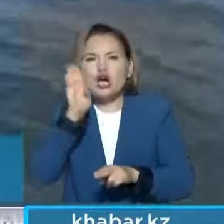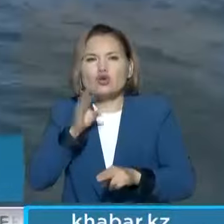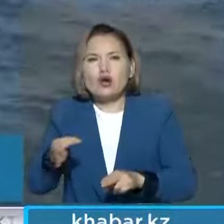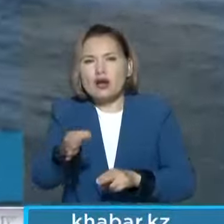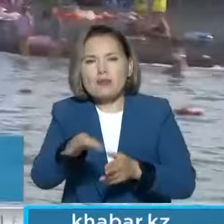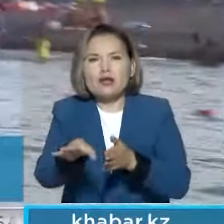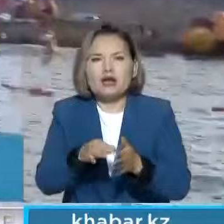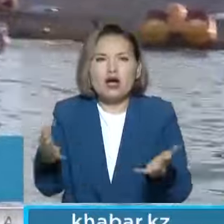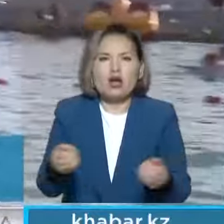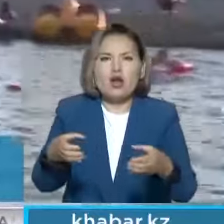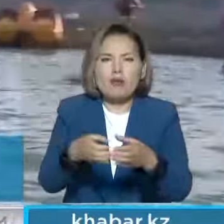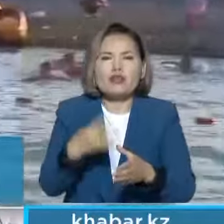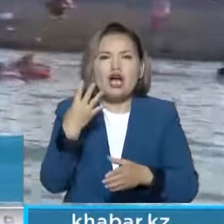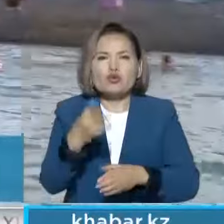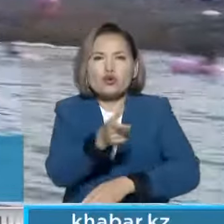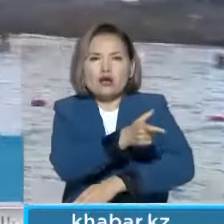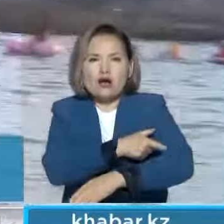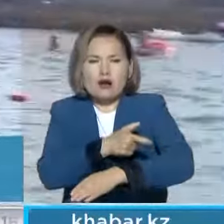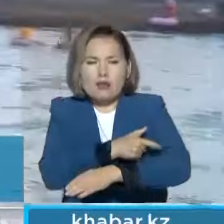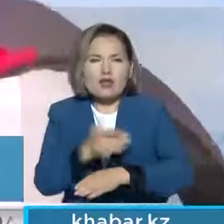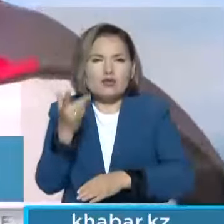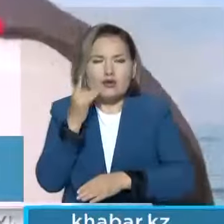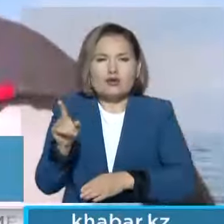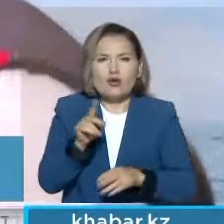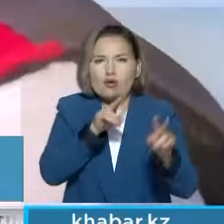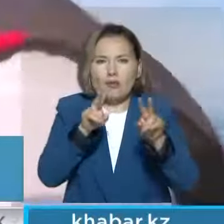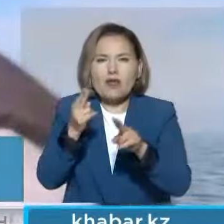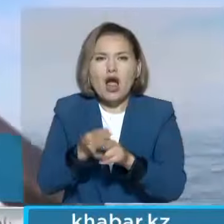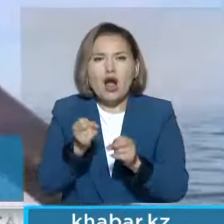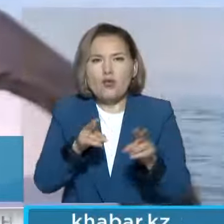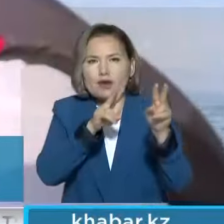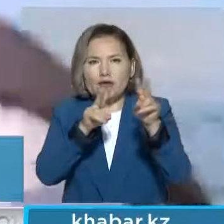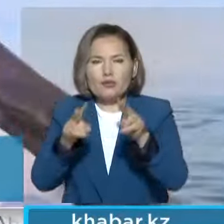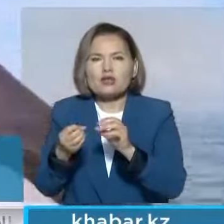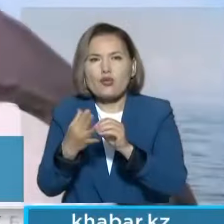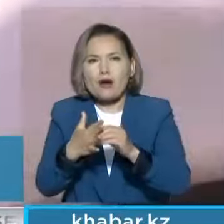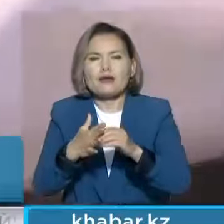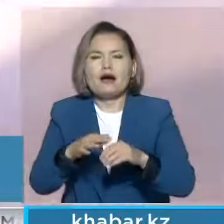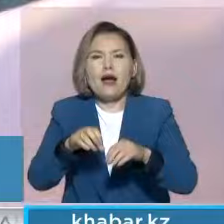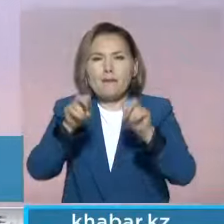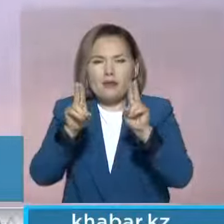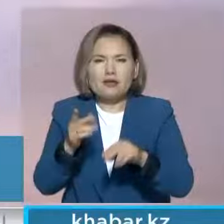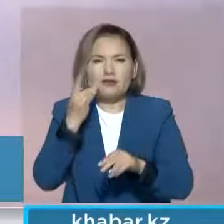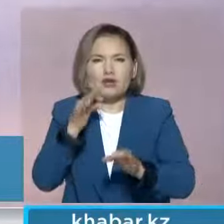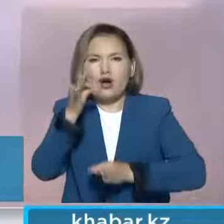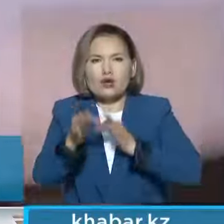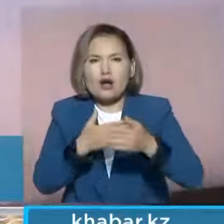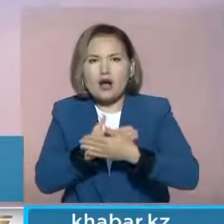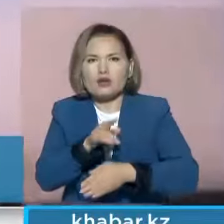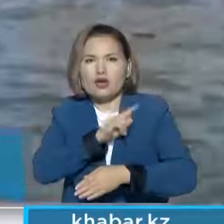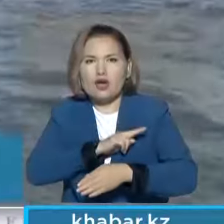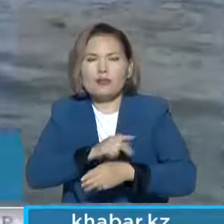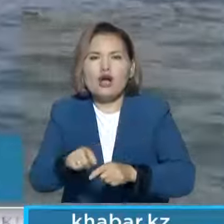қоймасында жедел құтқару бөлімінің 4 жасағы кезекшілікте тұр. Қауіпсіздікті қадағалау 15 маманға жүктелген. Олар